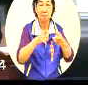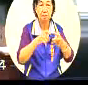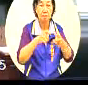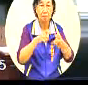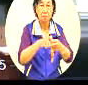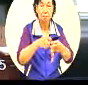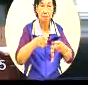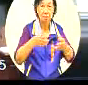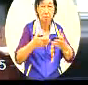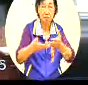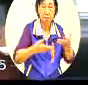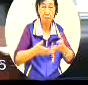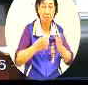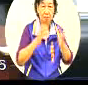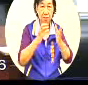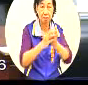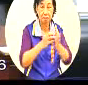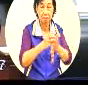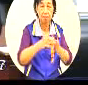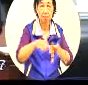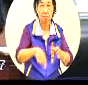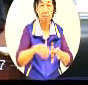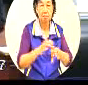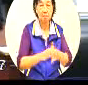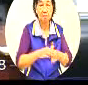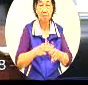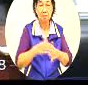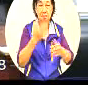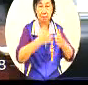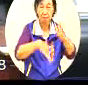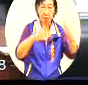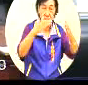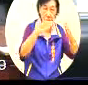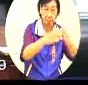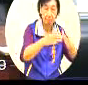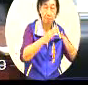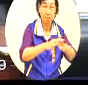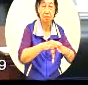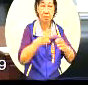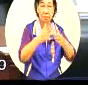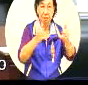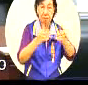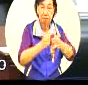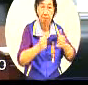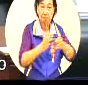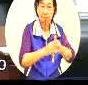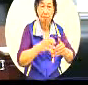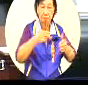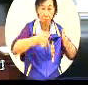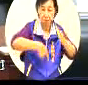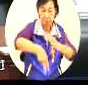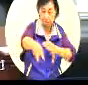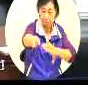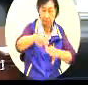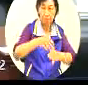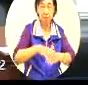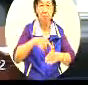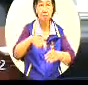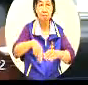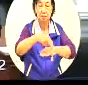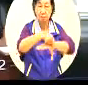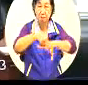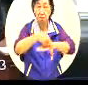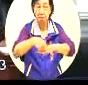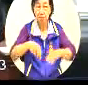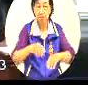是哦，当本席要求你们针对这个通学步道去做规划，所谓的通学步道的规划，我们可以看一下哈，待会那个